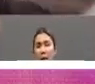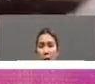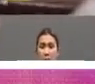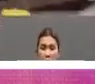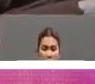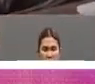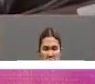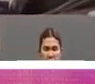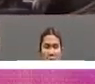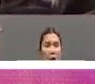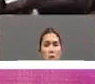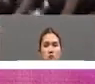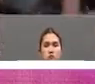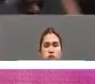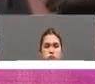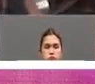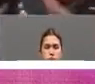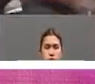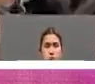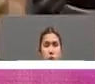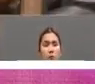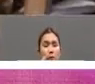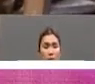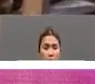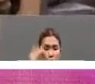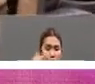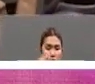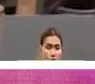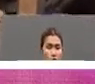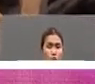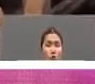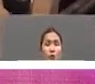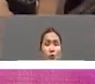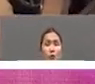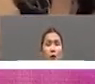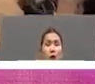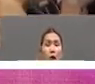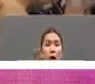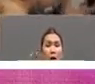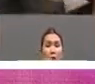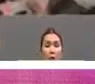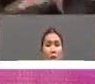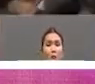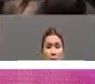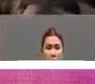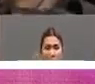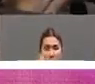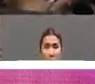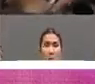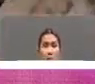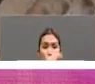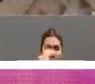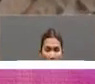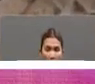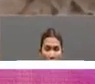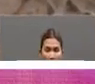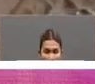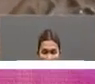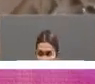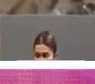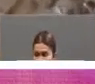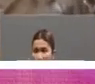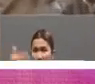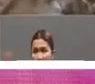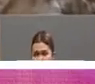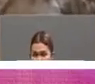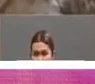ไปขอจดแจ้งได้นะครับถ้าอยู่ในเขตกรุงเทพมหานครนะครับก็ที่ศูนย์บริการประชาชนกรมการปก